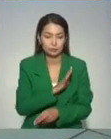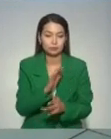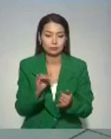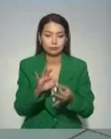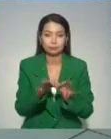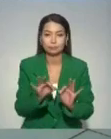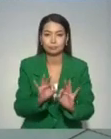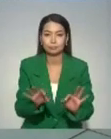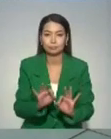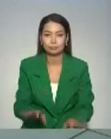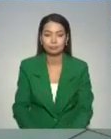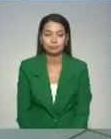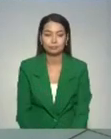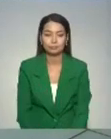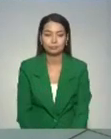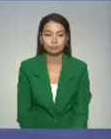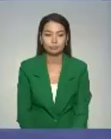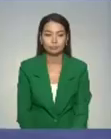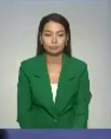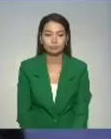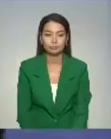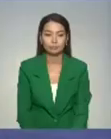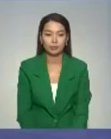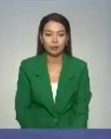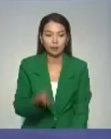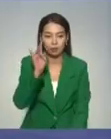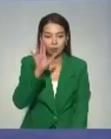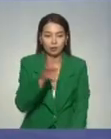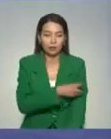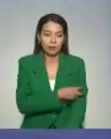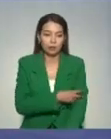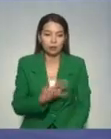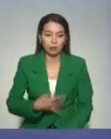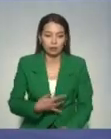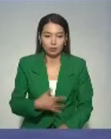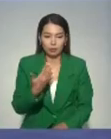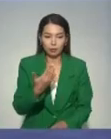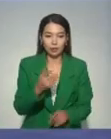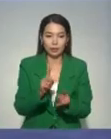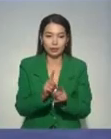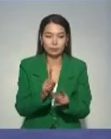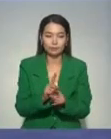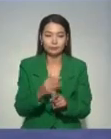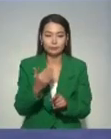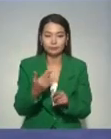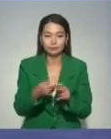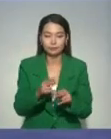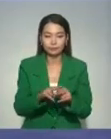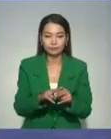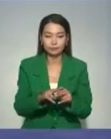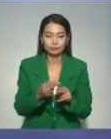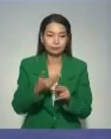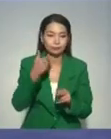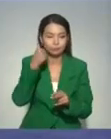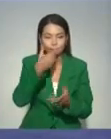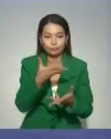что вернулась из зала суда. Известный врач-гастроэнтеролог был убит на одной из автостоянок весной прошлого